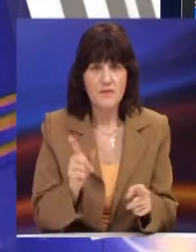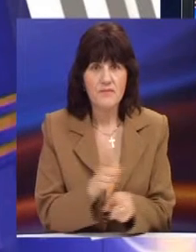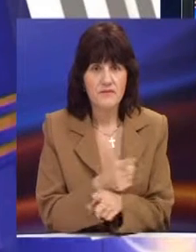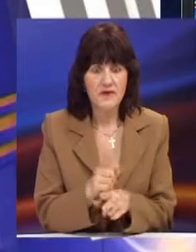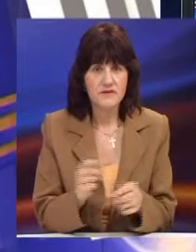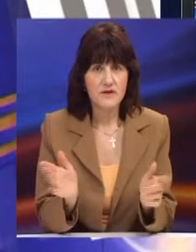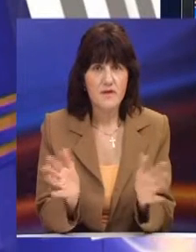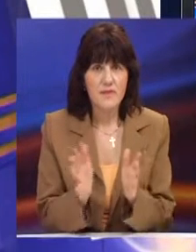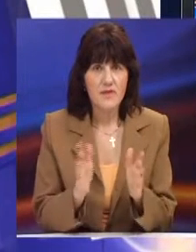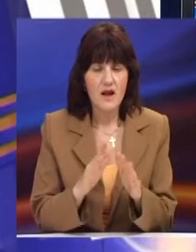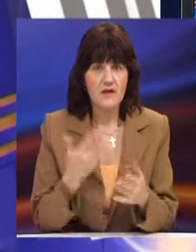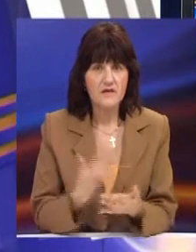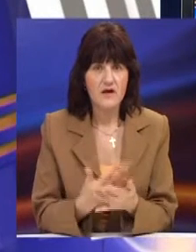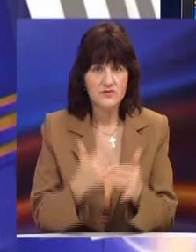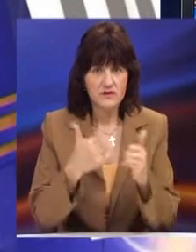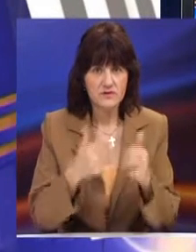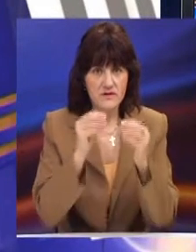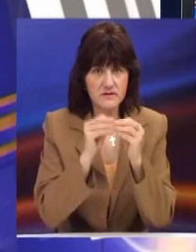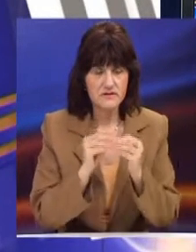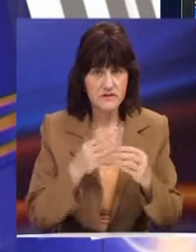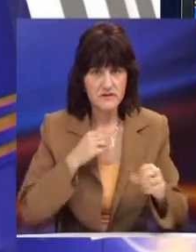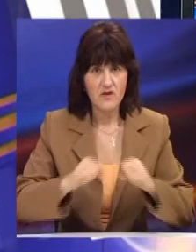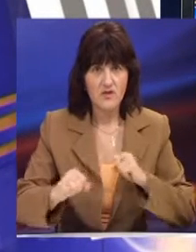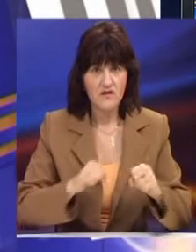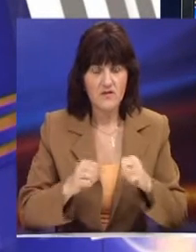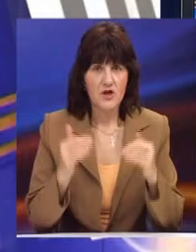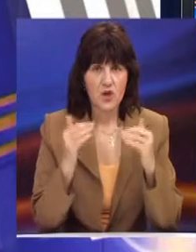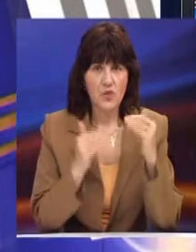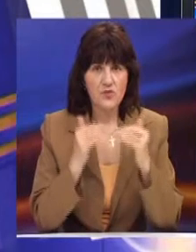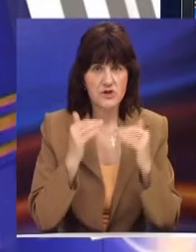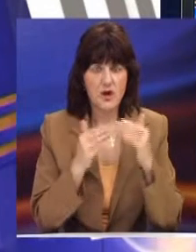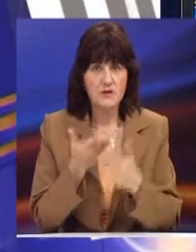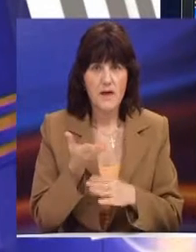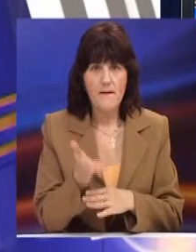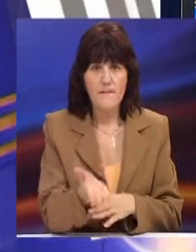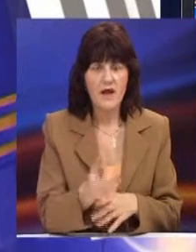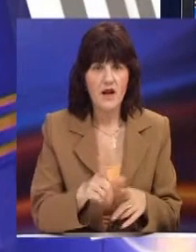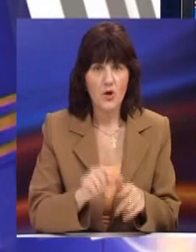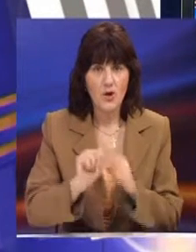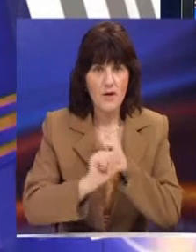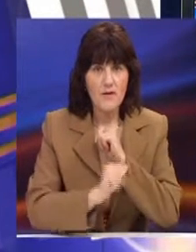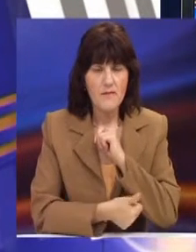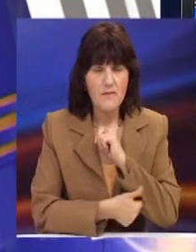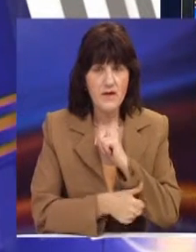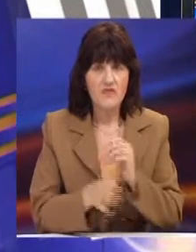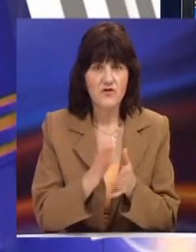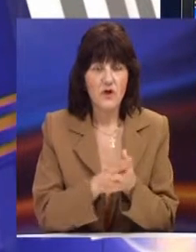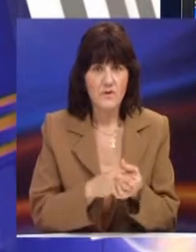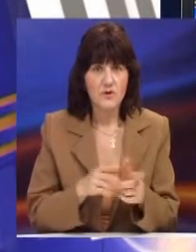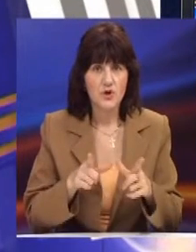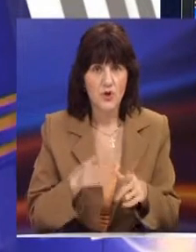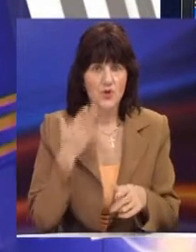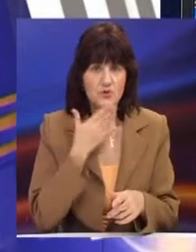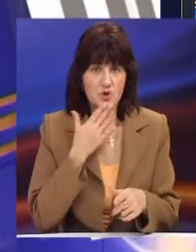tog razloga je tema današnjeg sastanka aktiva direktora srednjih škola bila usaglašavanje predloga upisa učenika u prvi razred srednje škole